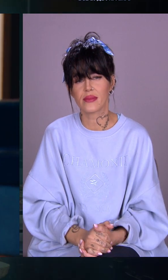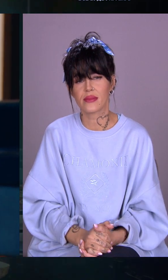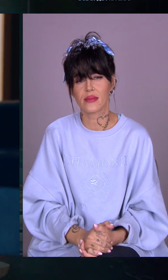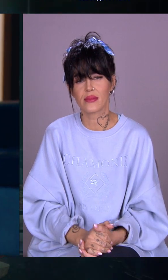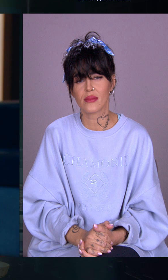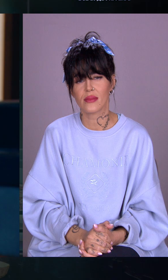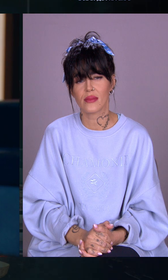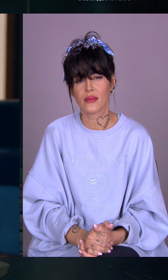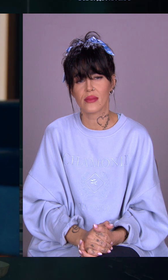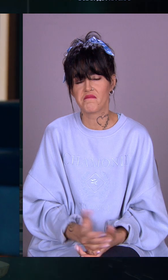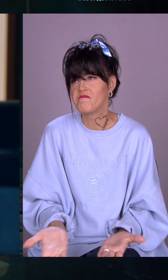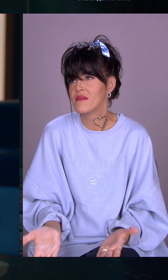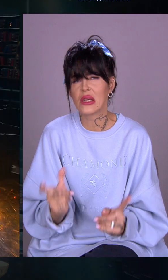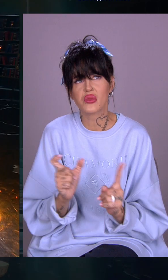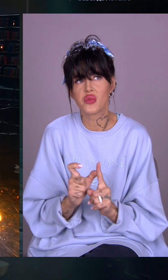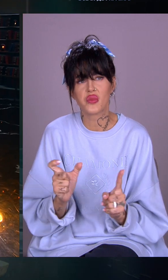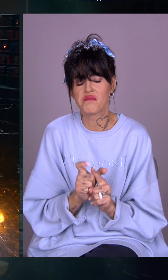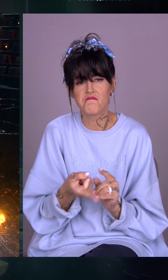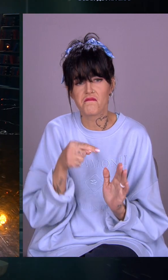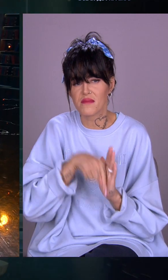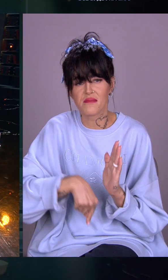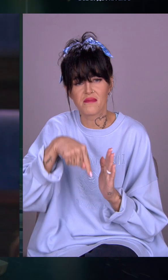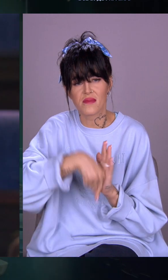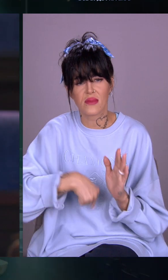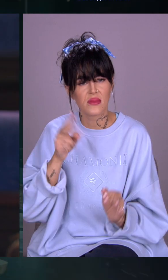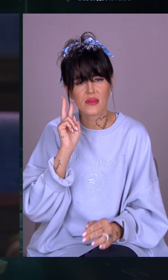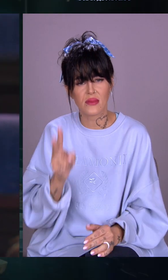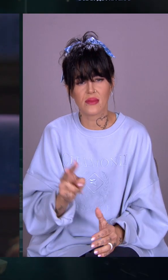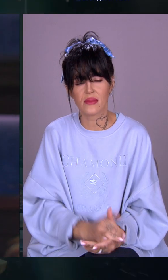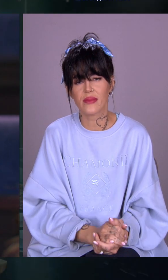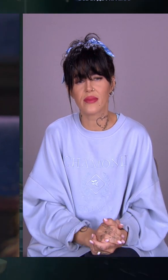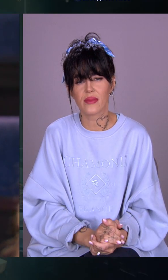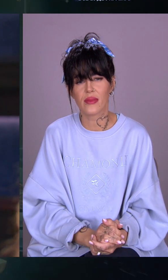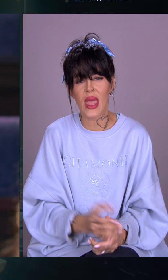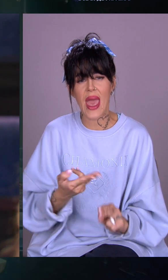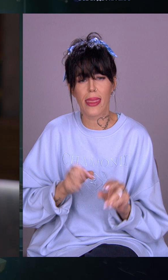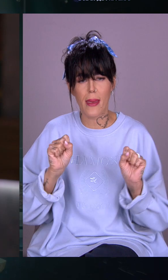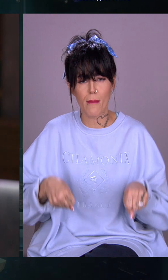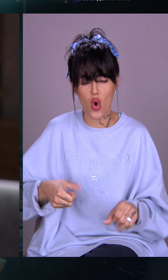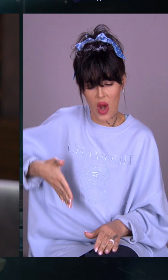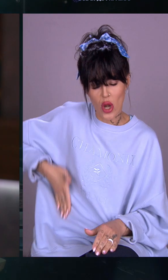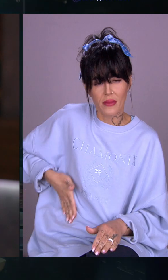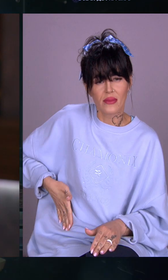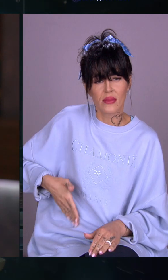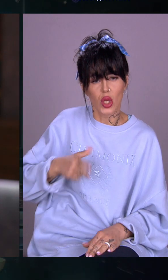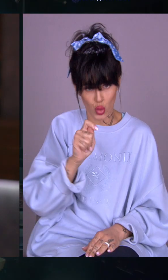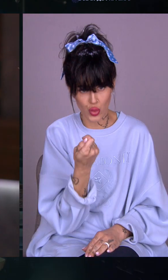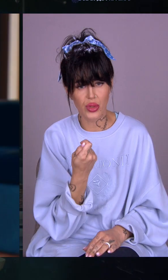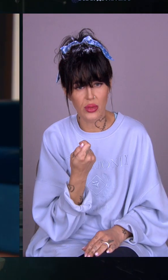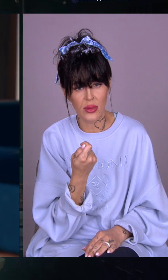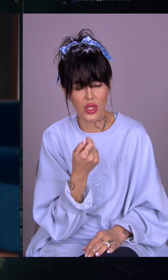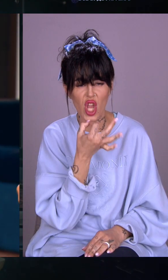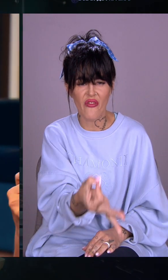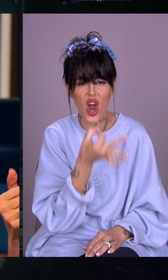ні, ну жебаловка, ну, по чому стікає дощ? Жринда. Поліція. Підказка, це можна носити в кишені. Ага. Ключі?